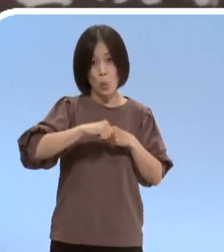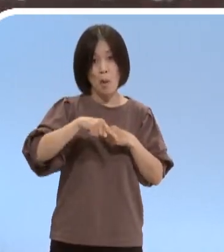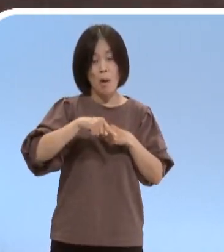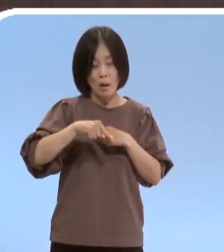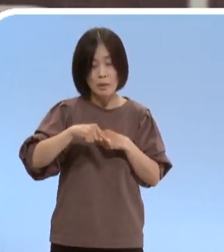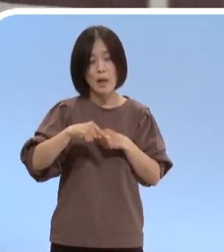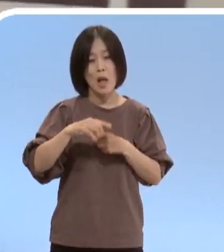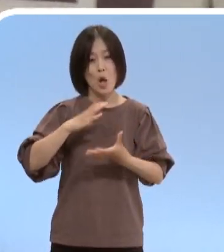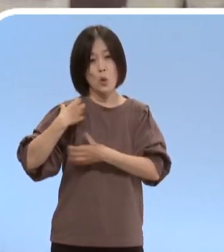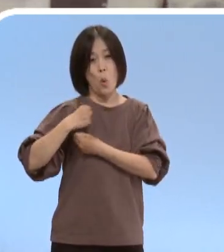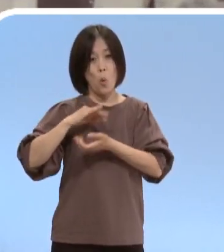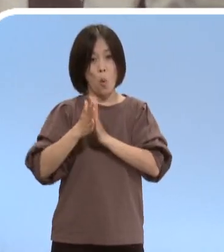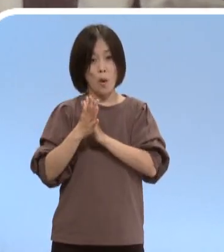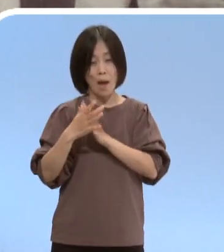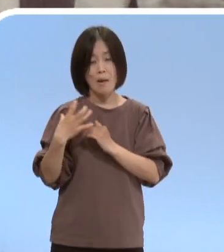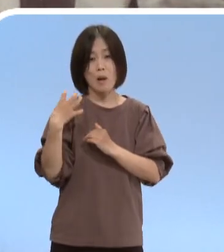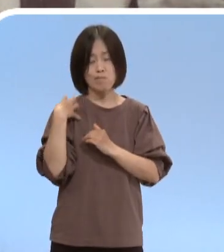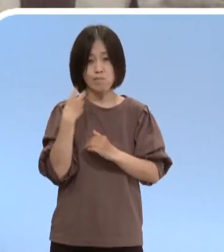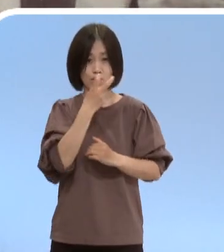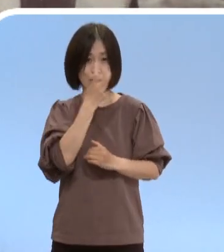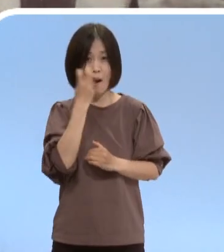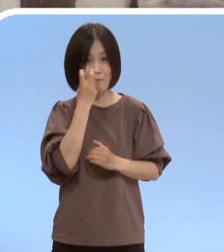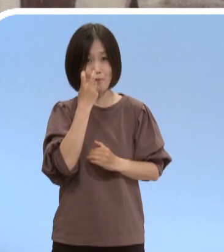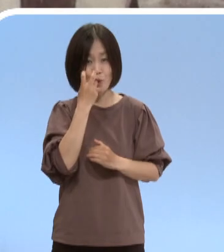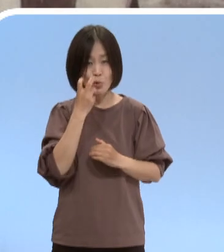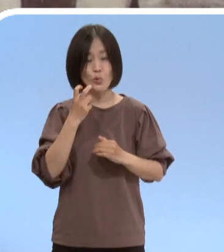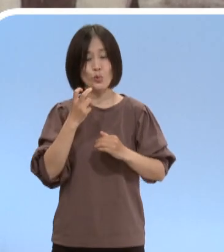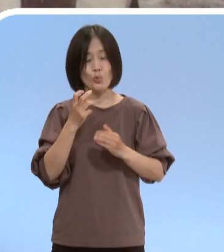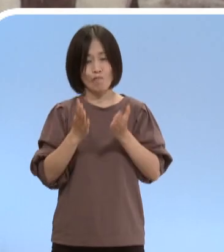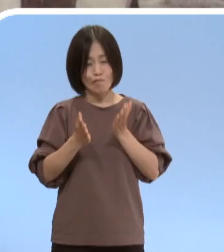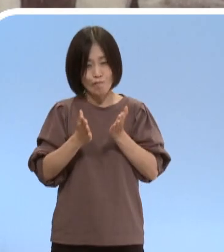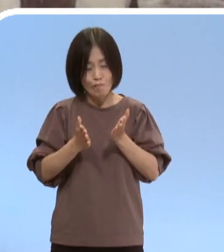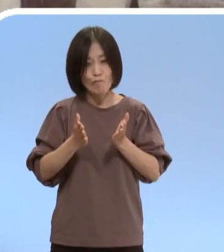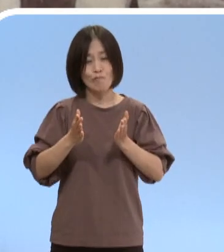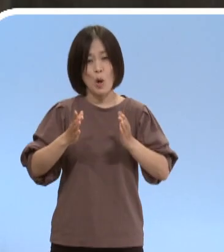て、兵庫県が管理する種牛となりました。